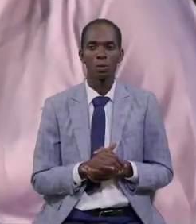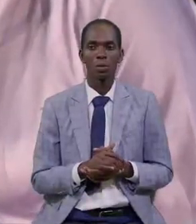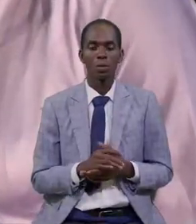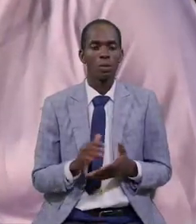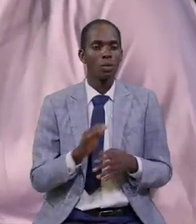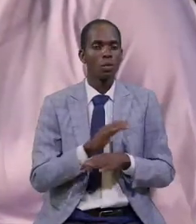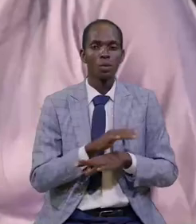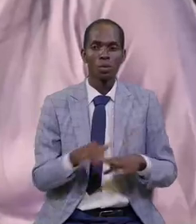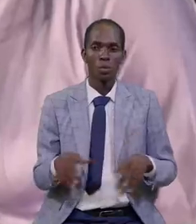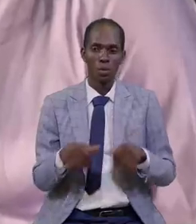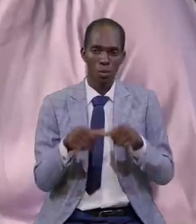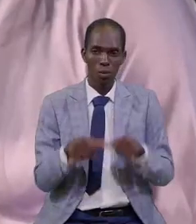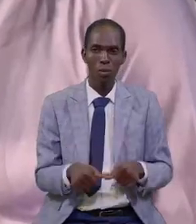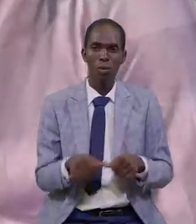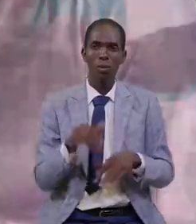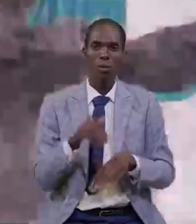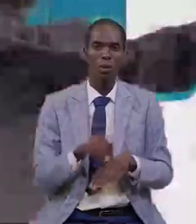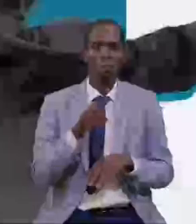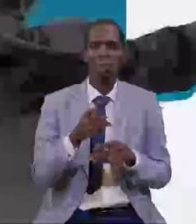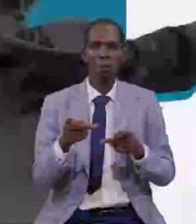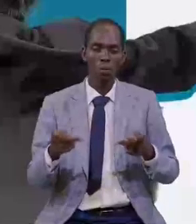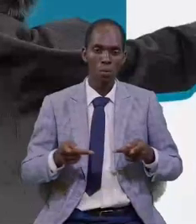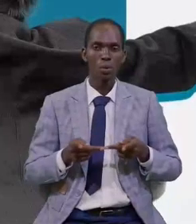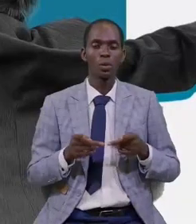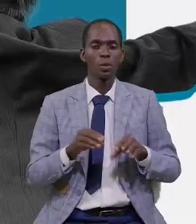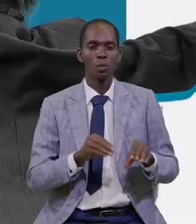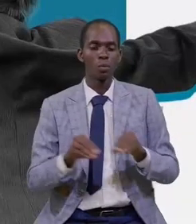partout les gens ont donné leur VI au Seigneur